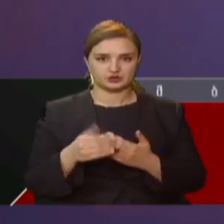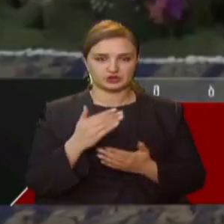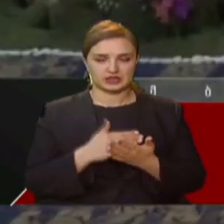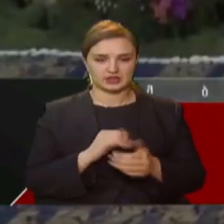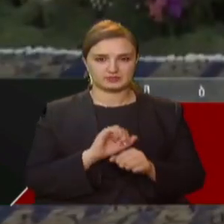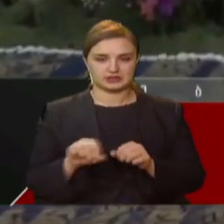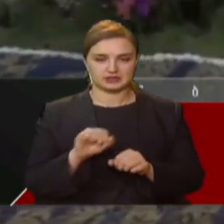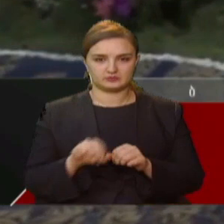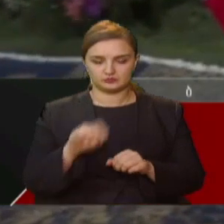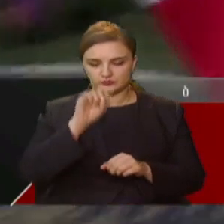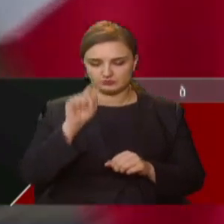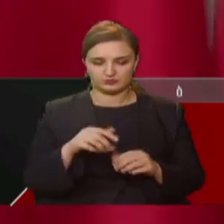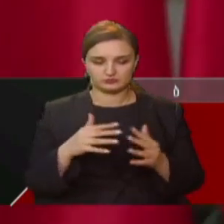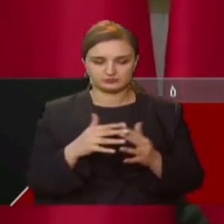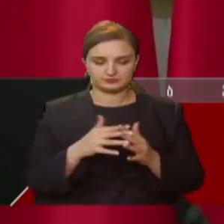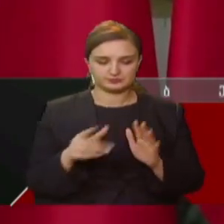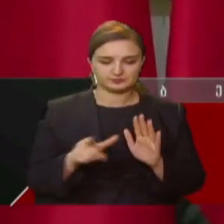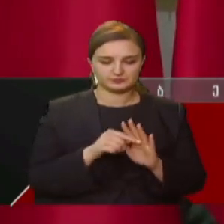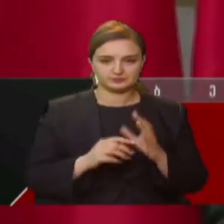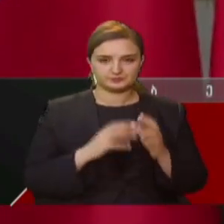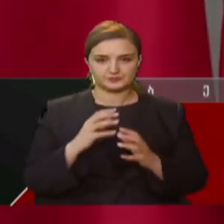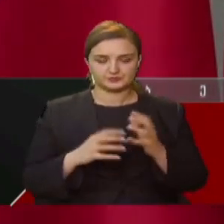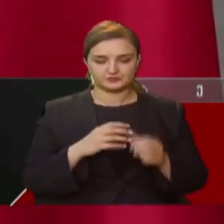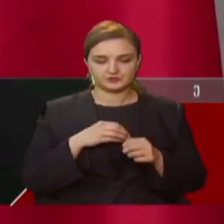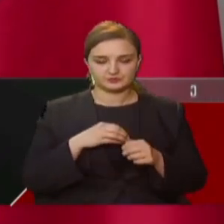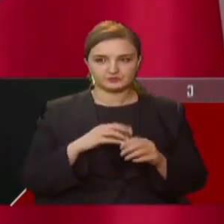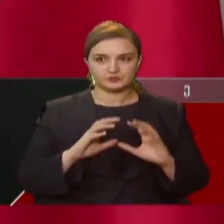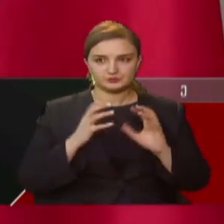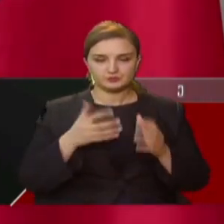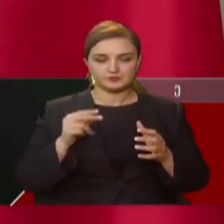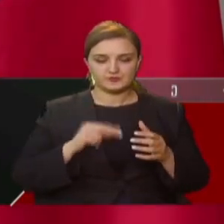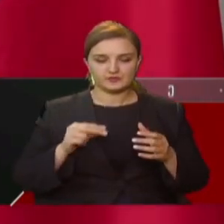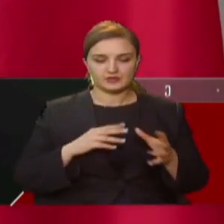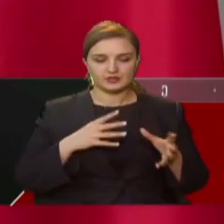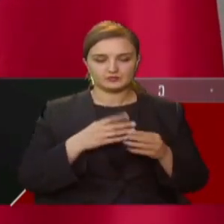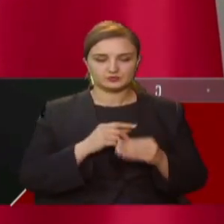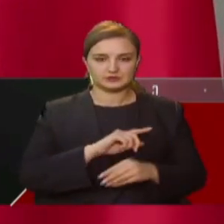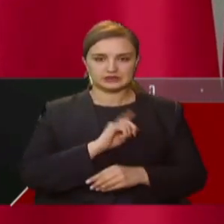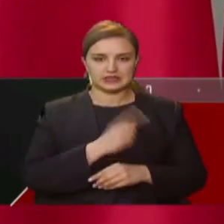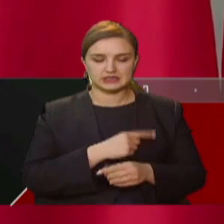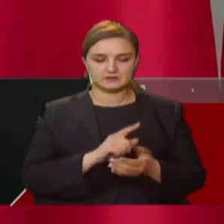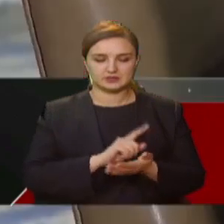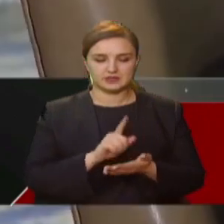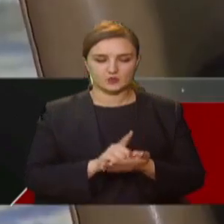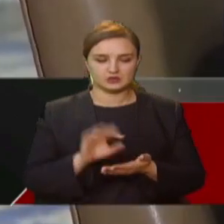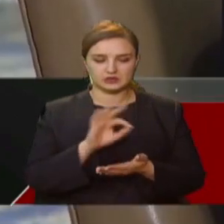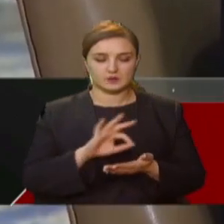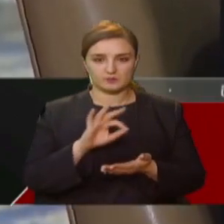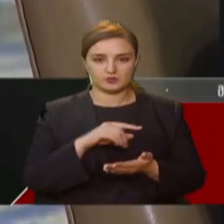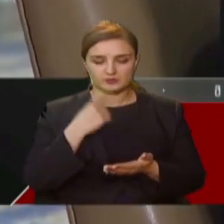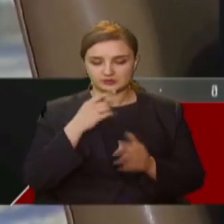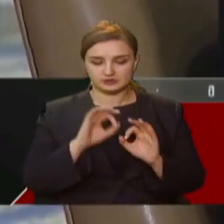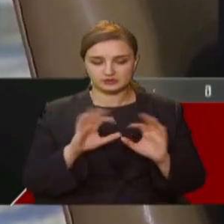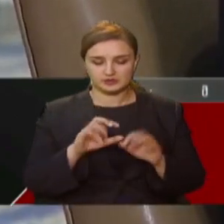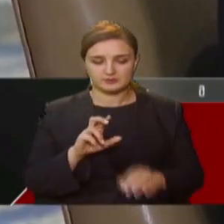dasadzlevot. Ucrainis omtan ertad msoplios liderebma globaluri tanamshomlobis gaghrmavebis auchileblobaze isaubris. Joe